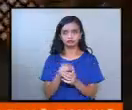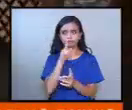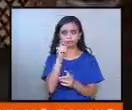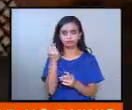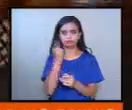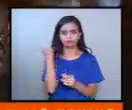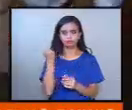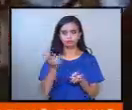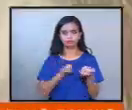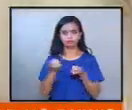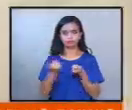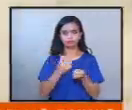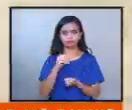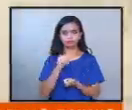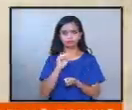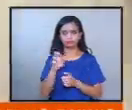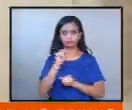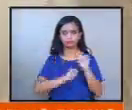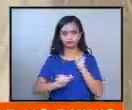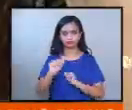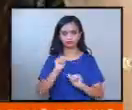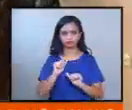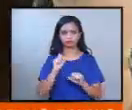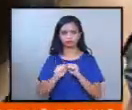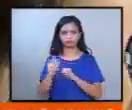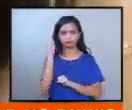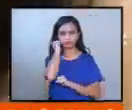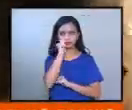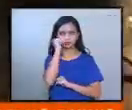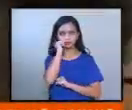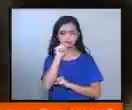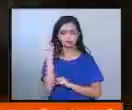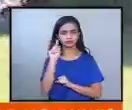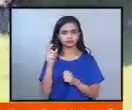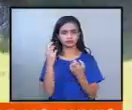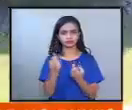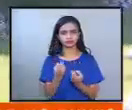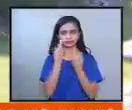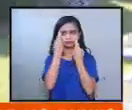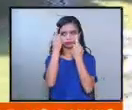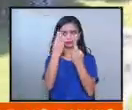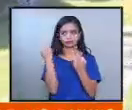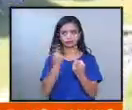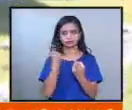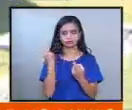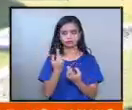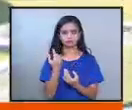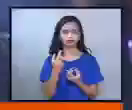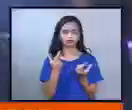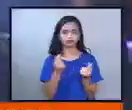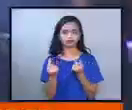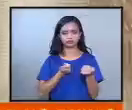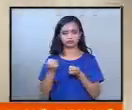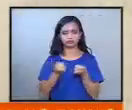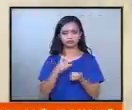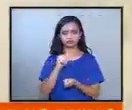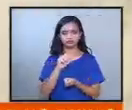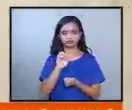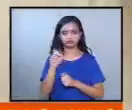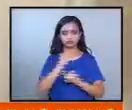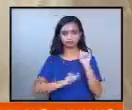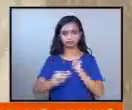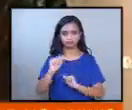Nananawagan ng PNP Internal Affairs Service na gawin silang independent body. Sa ngayon kasi, tanging admin case lang ang